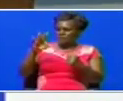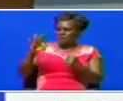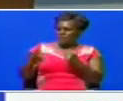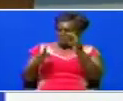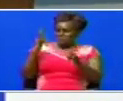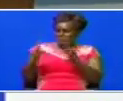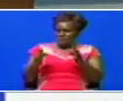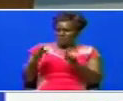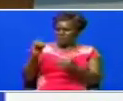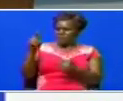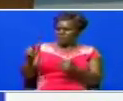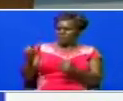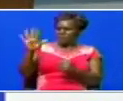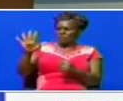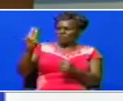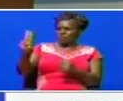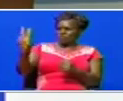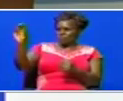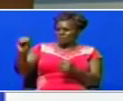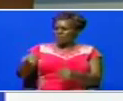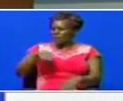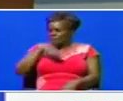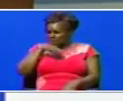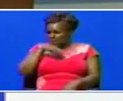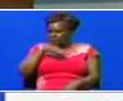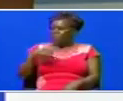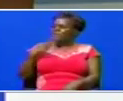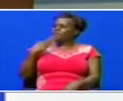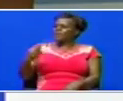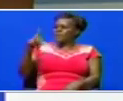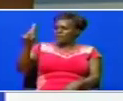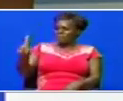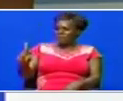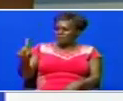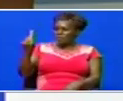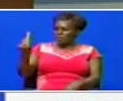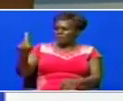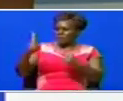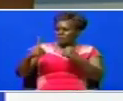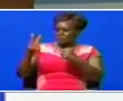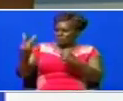1,733, 0.52%. Raila Odinga, 301, 126,